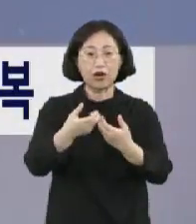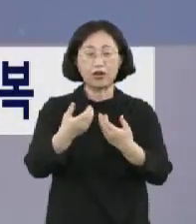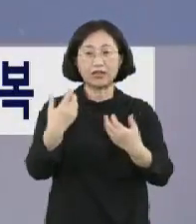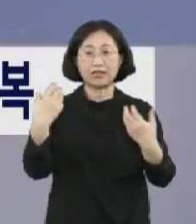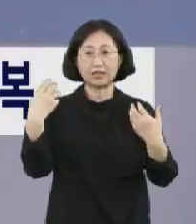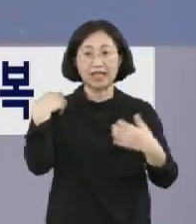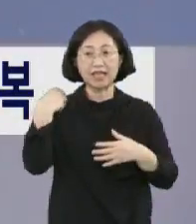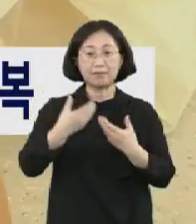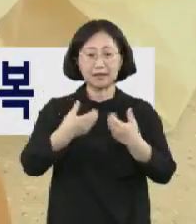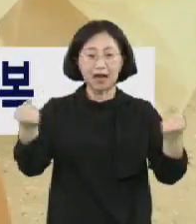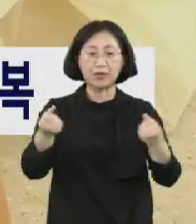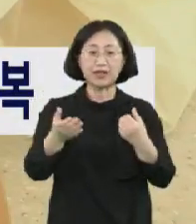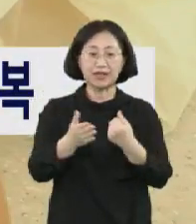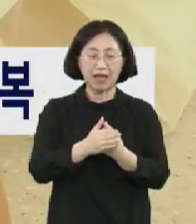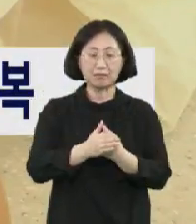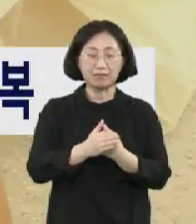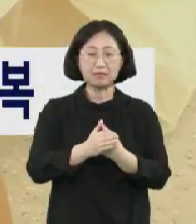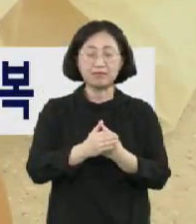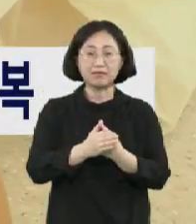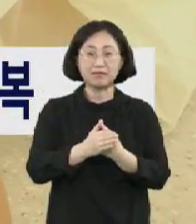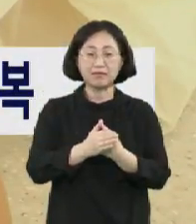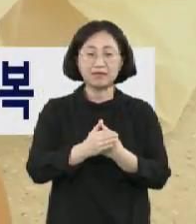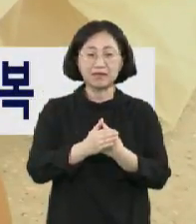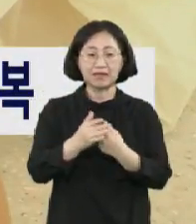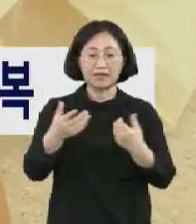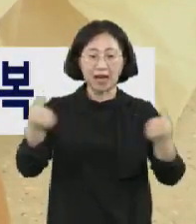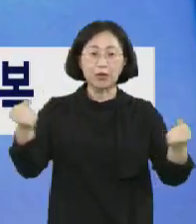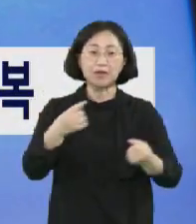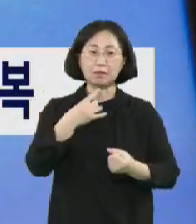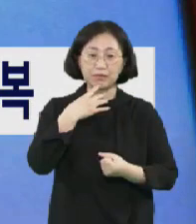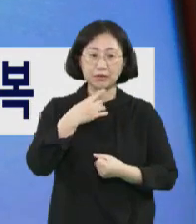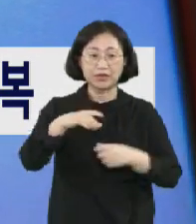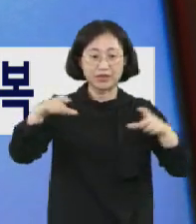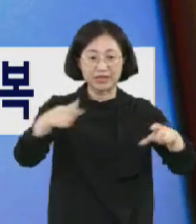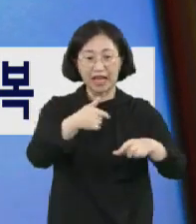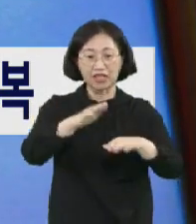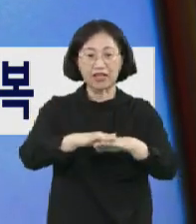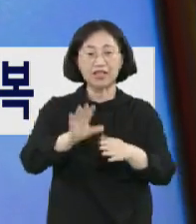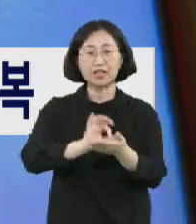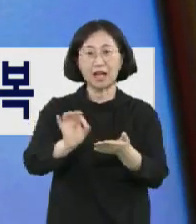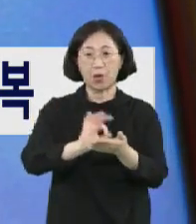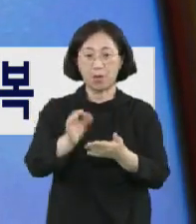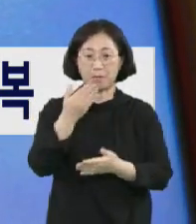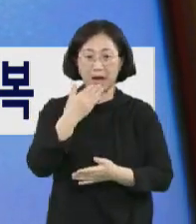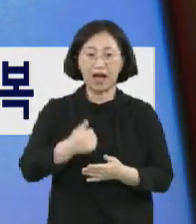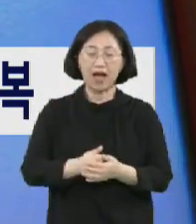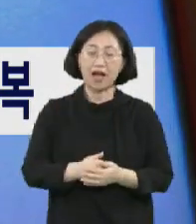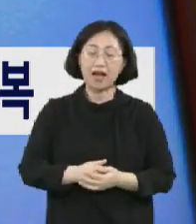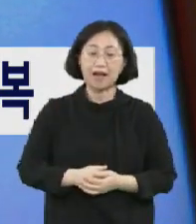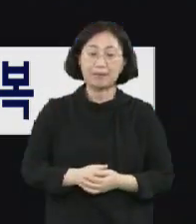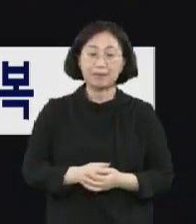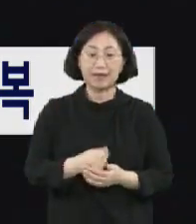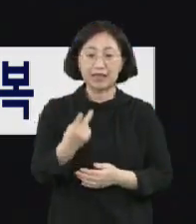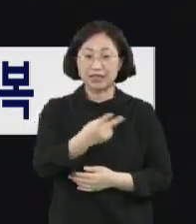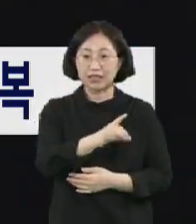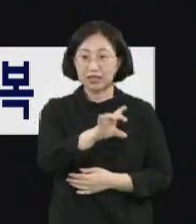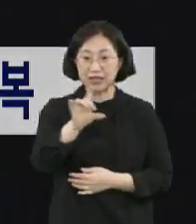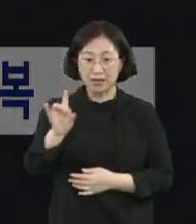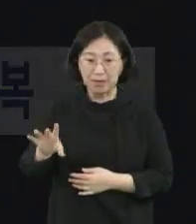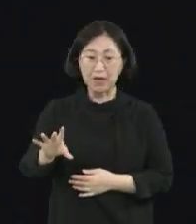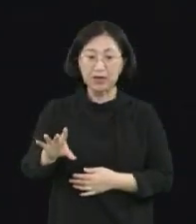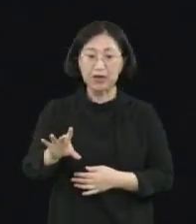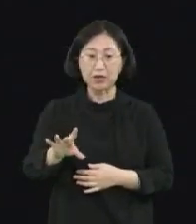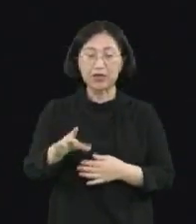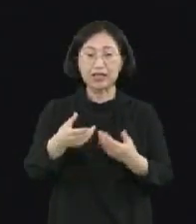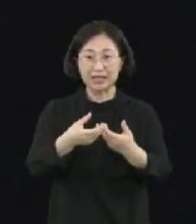사용이 가능하다 보니 혈세 낭비라는 지적이 끊이지 않고 있습니다. 온통대전과 대덕 이로움이 각각 별도의